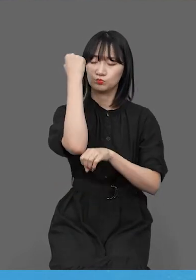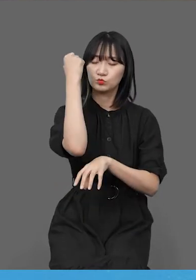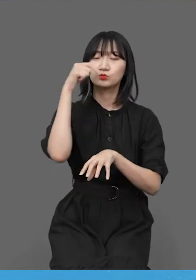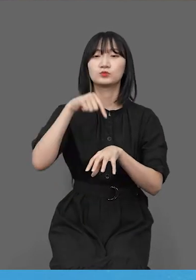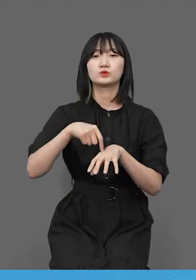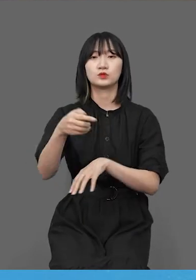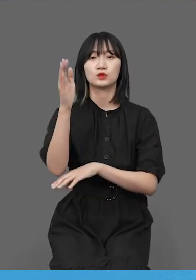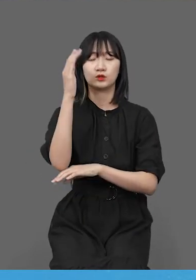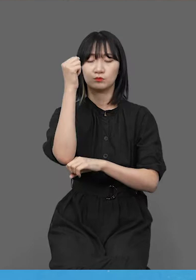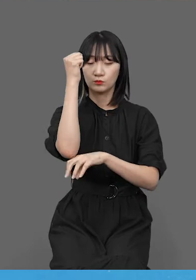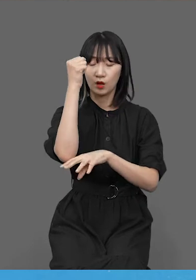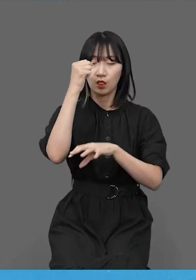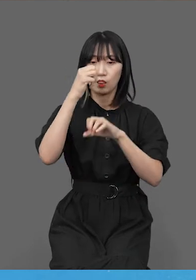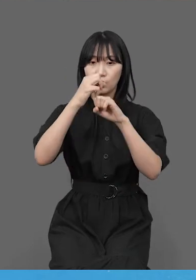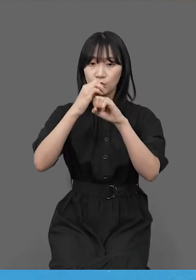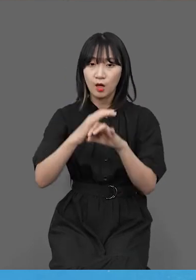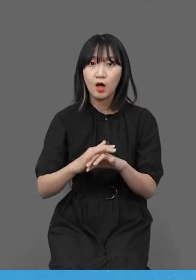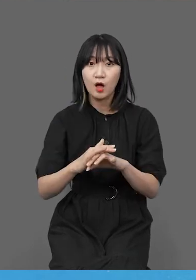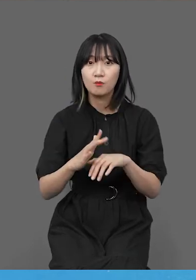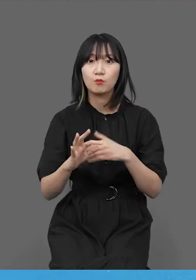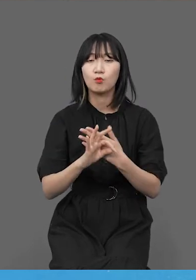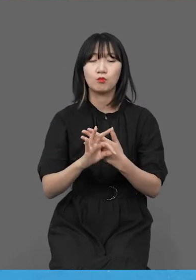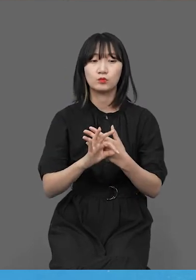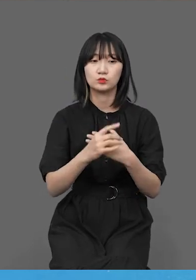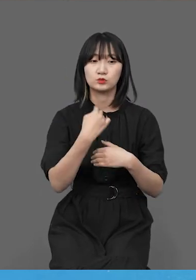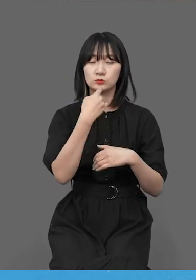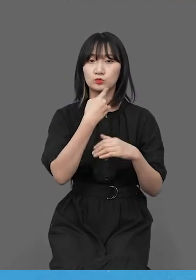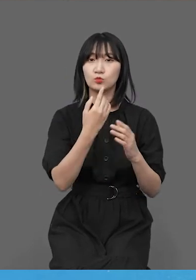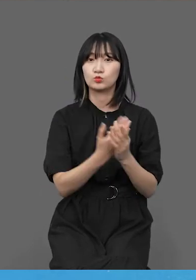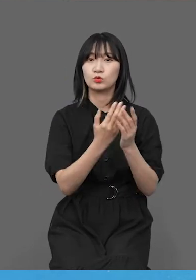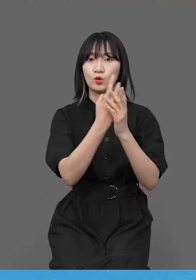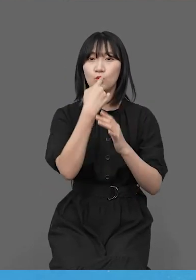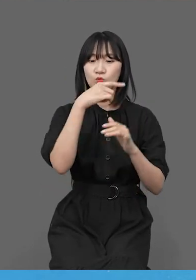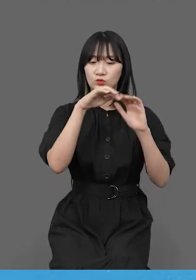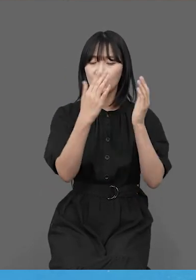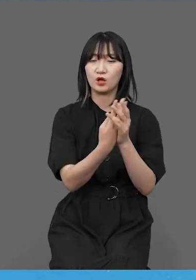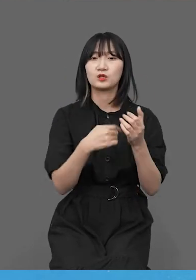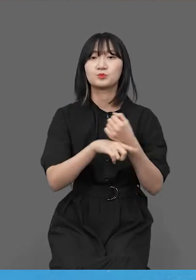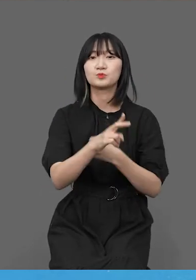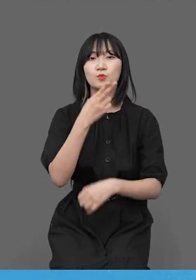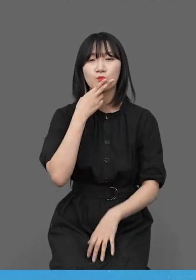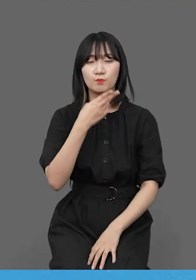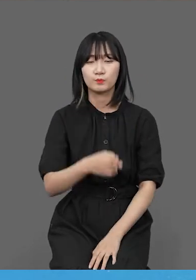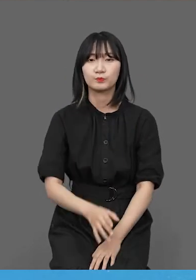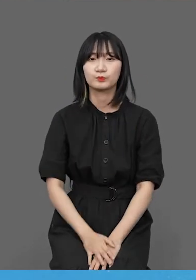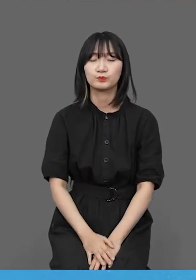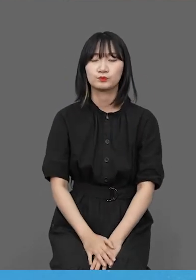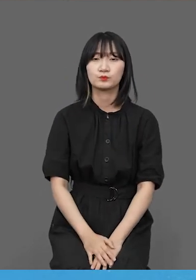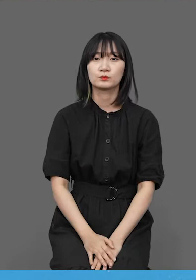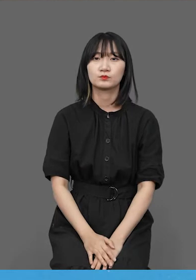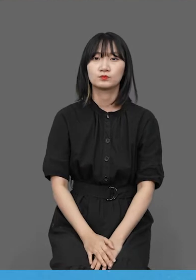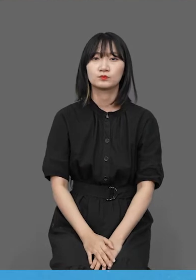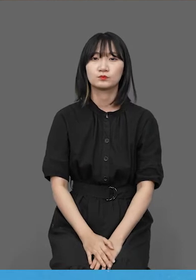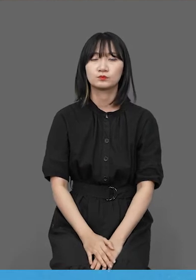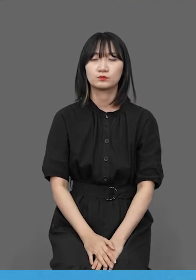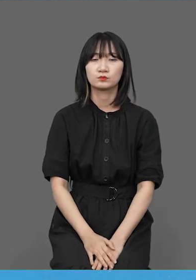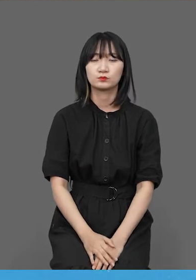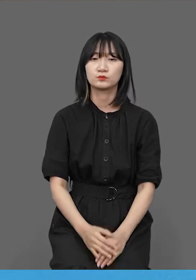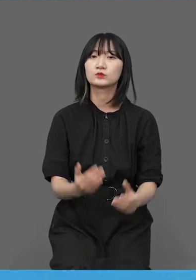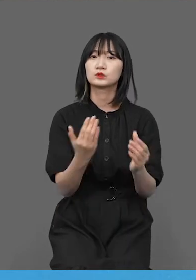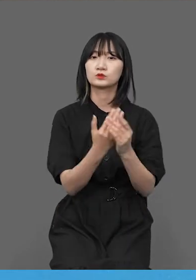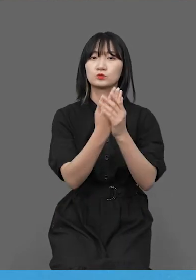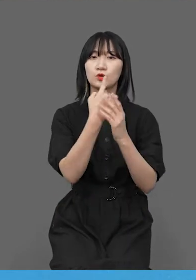이야기거든요. 저게 무너지면 진화 생물학 분야에 의미가 없습니다. 그런데 같은